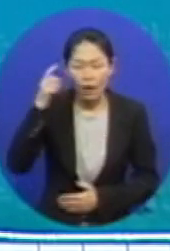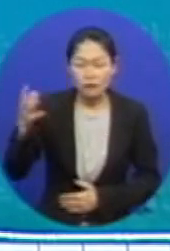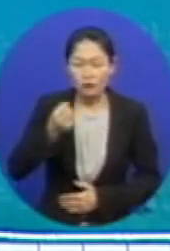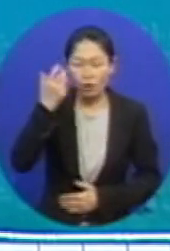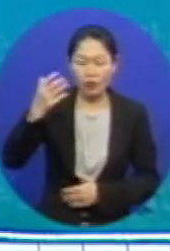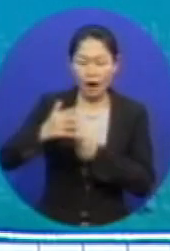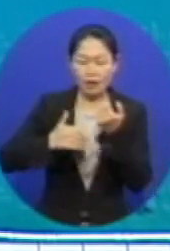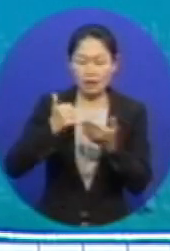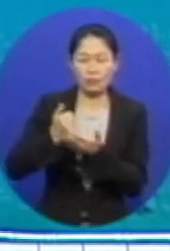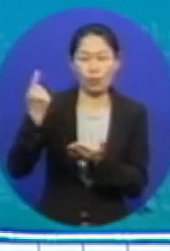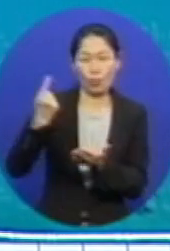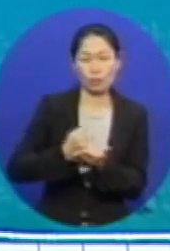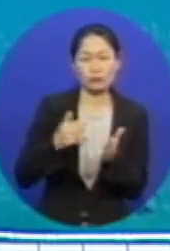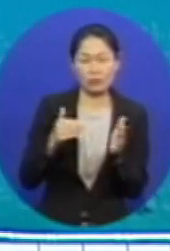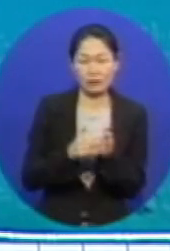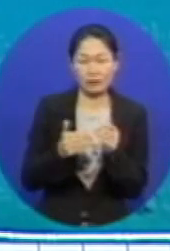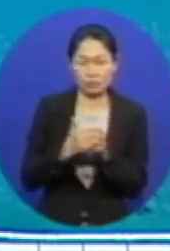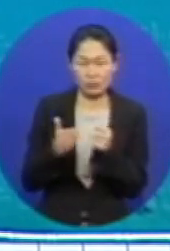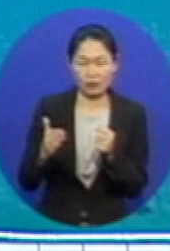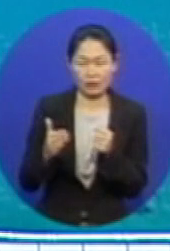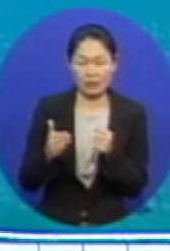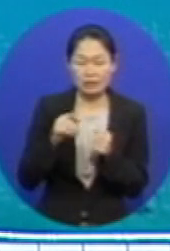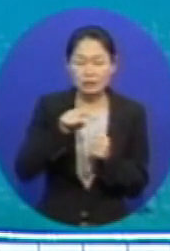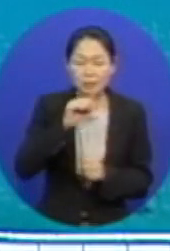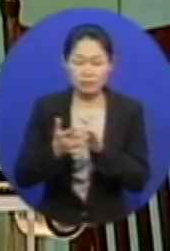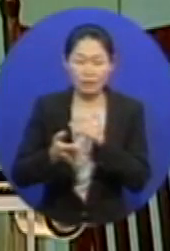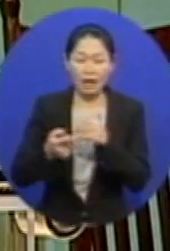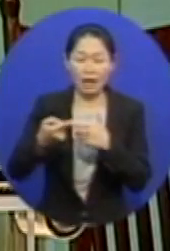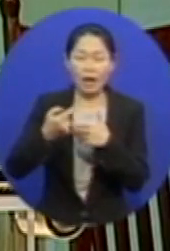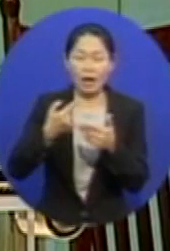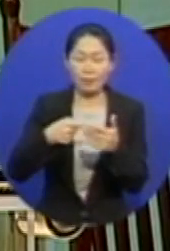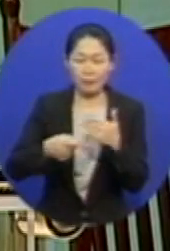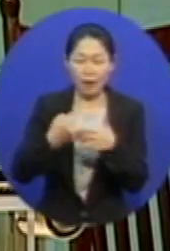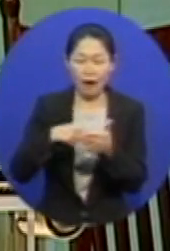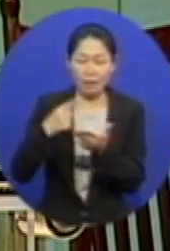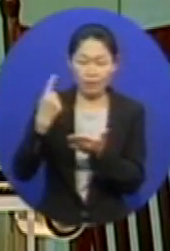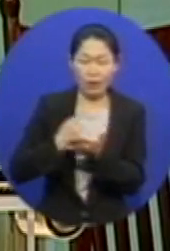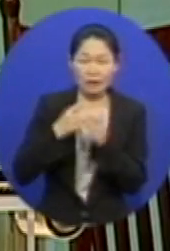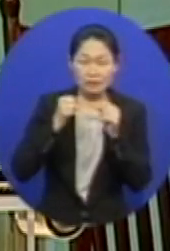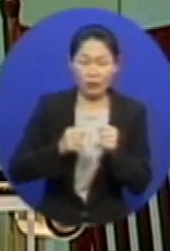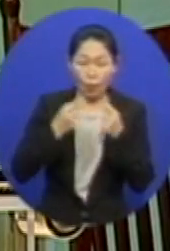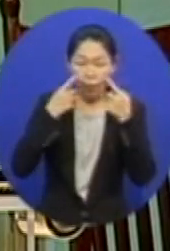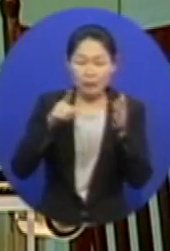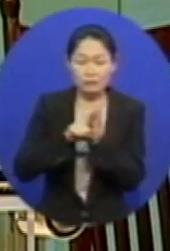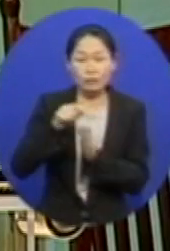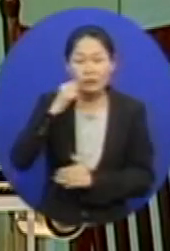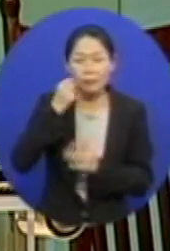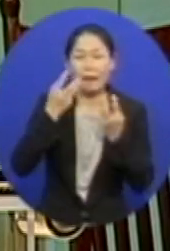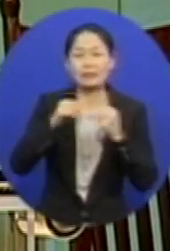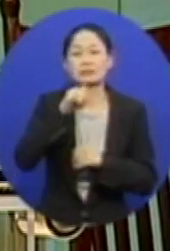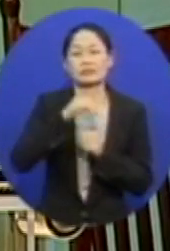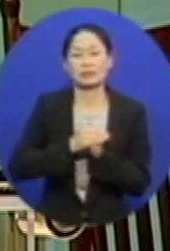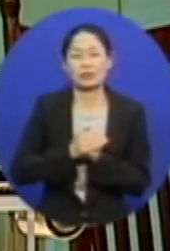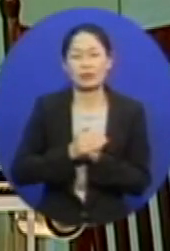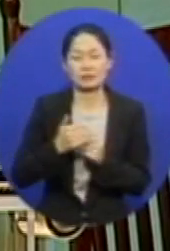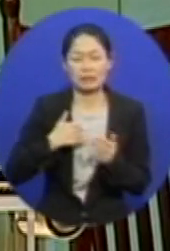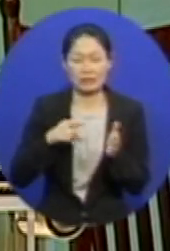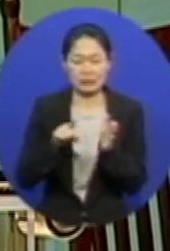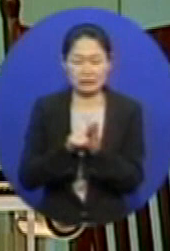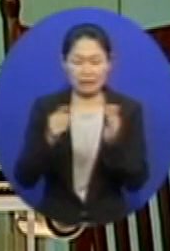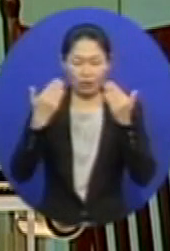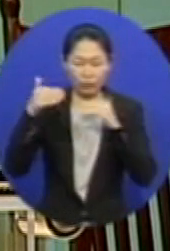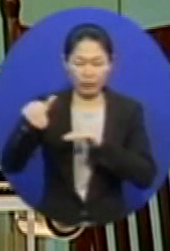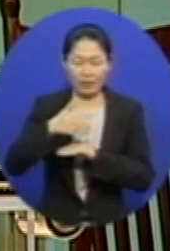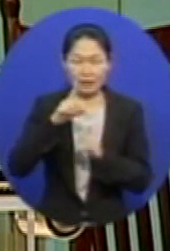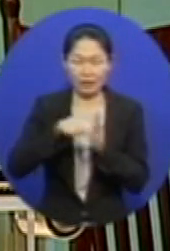예수 믿는 신앙의 핵심입니다 제가 신학교 다닐 때 저의 가장 친한 친구